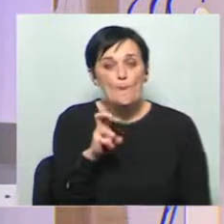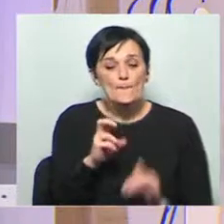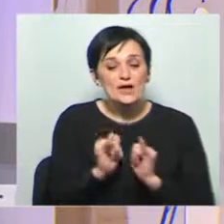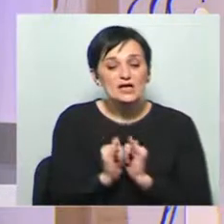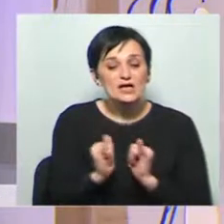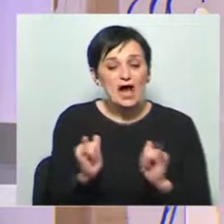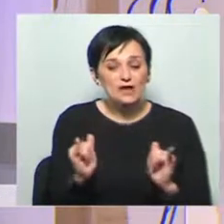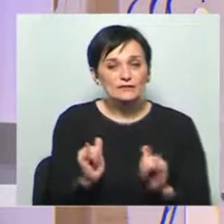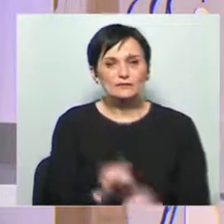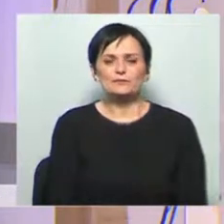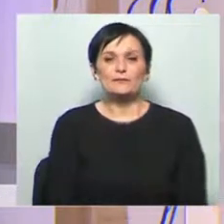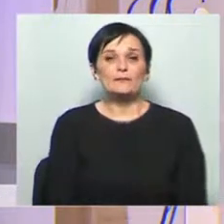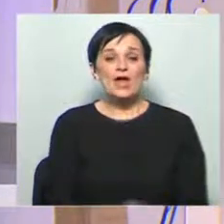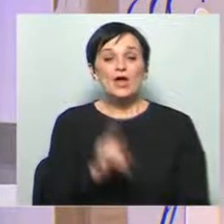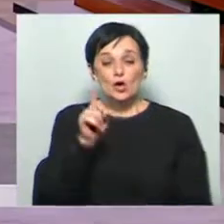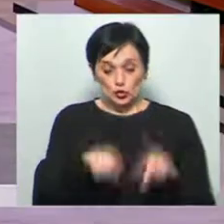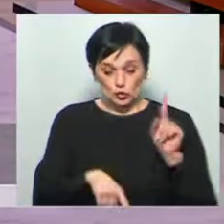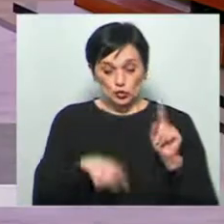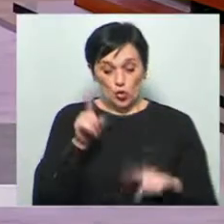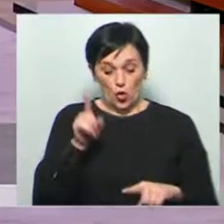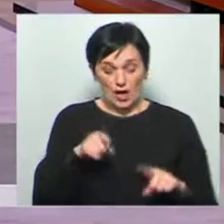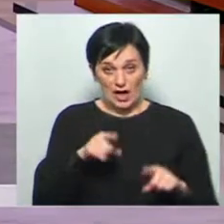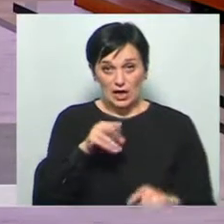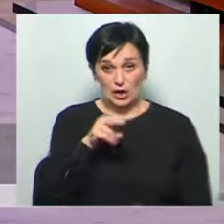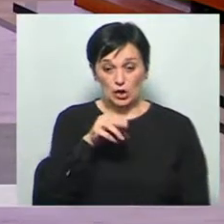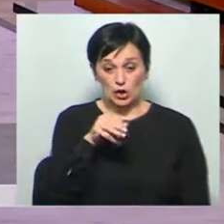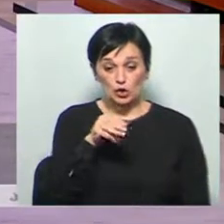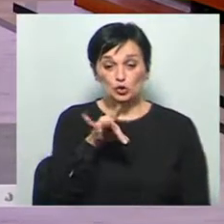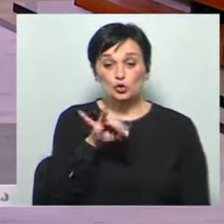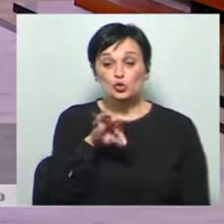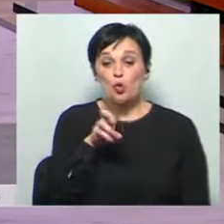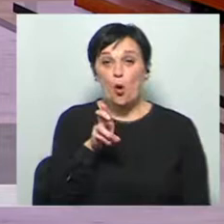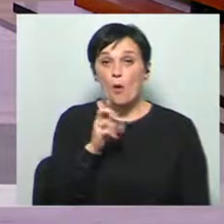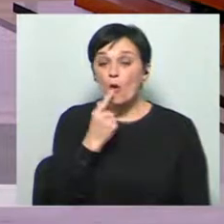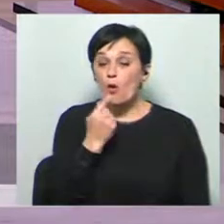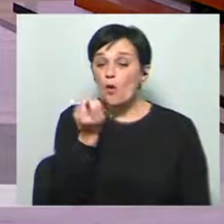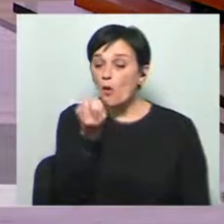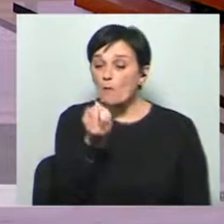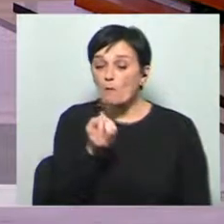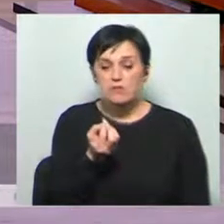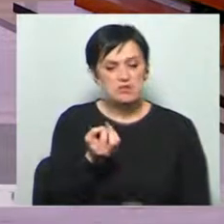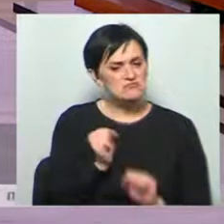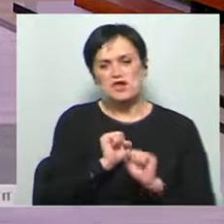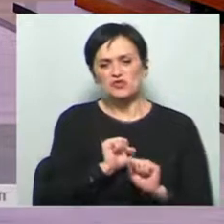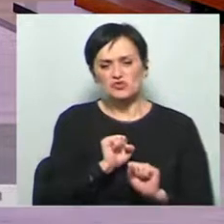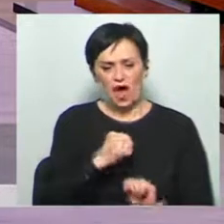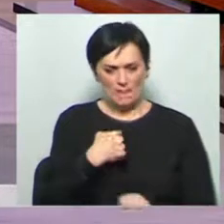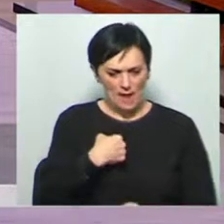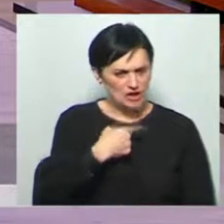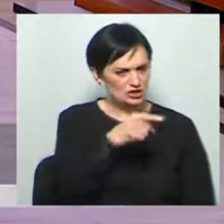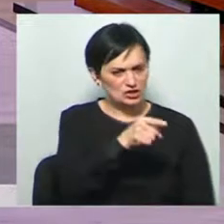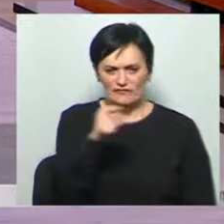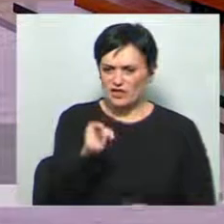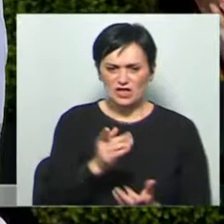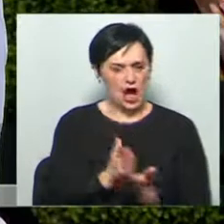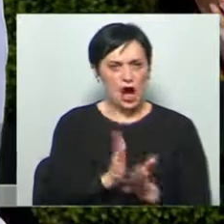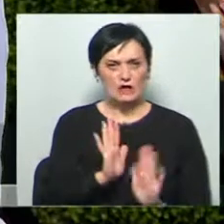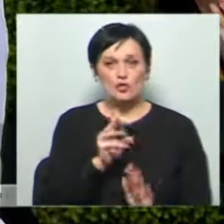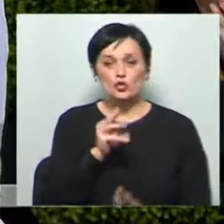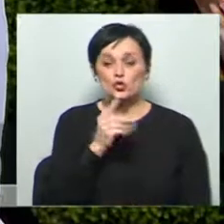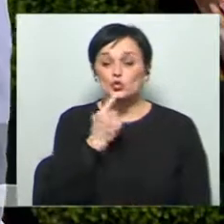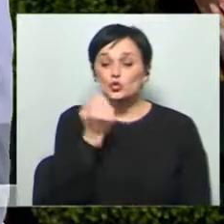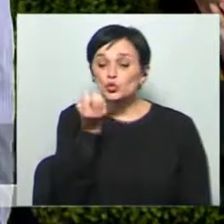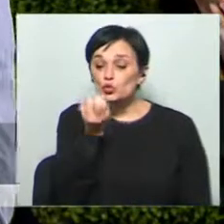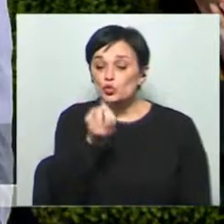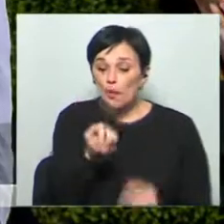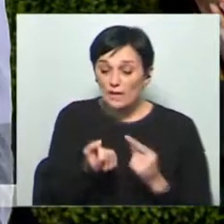და დაემართოს თრომბოზი. ზოგადად მოდი ვთქვათ, თრომბისგან და დაზღვეული დაცული არავინ არ ვართ, არც მე, არც თქვენ. იმიტომ რომ თრომბი არის,